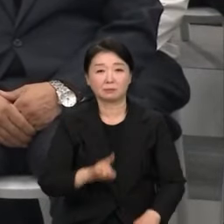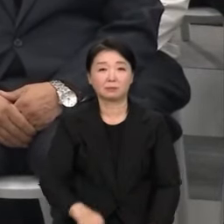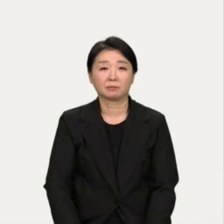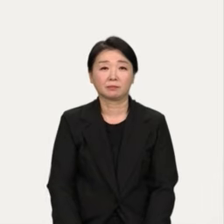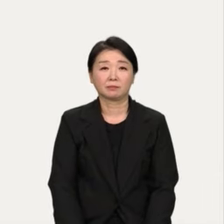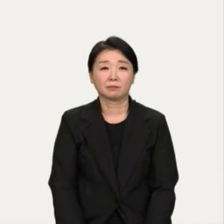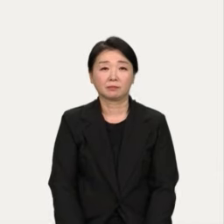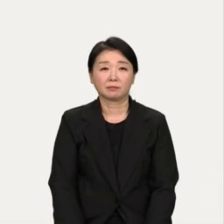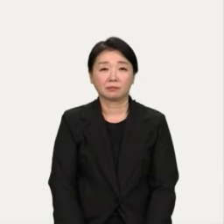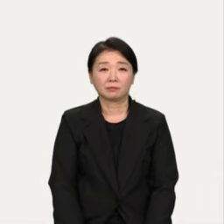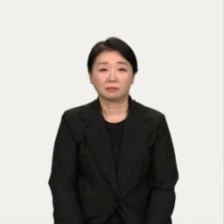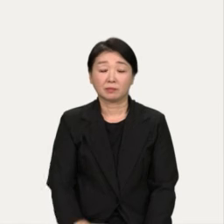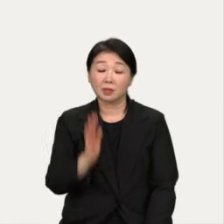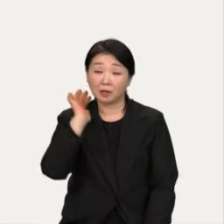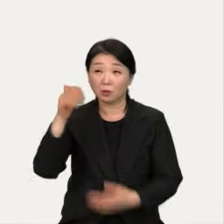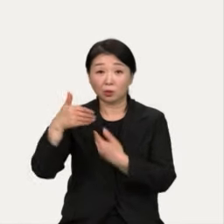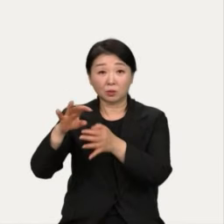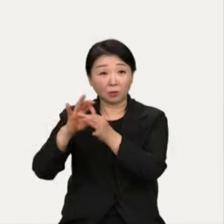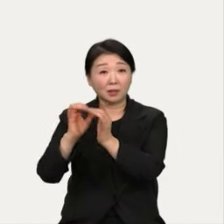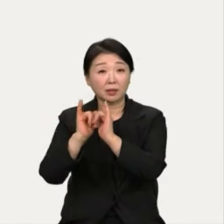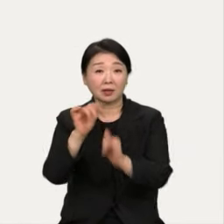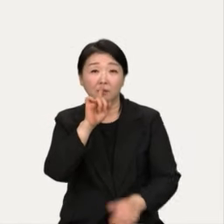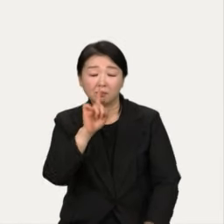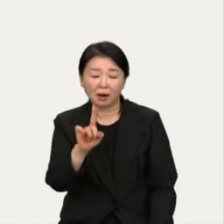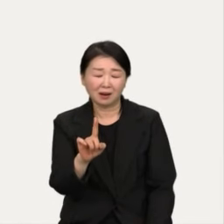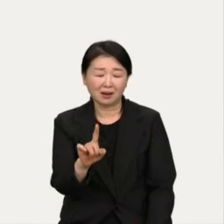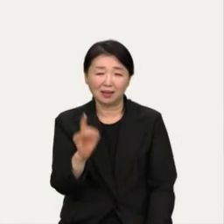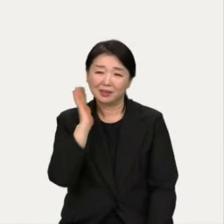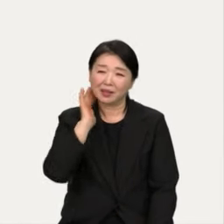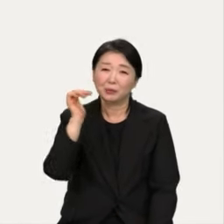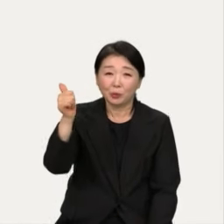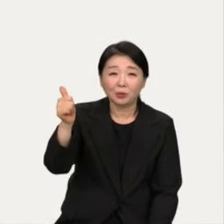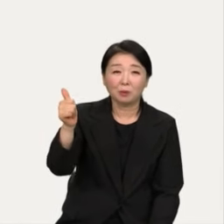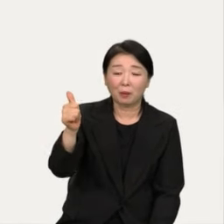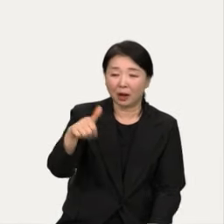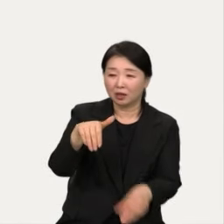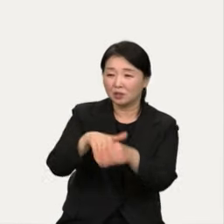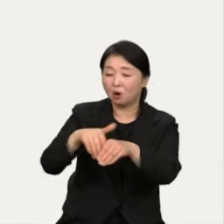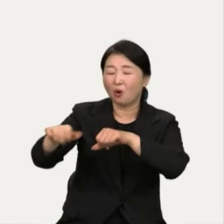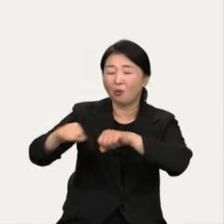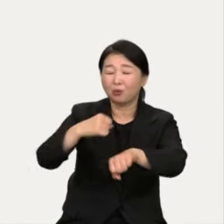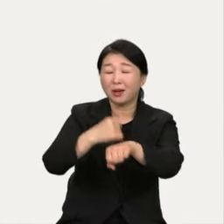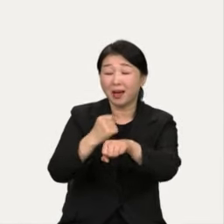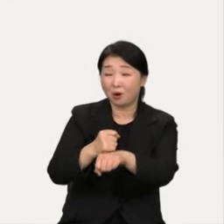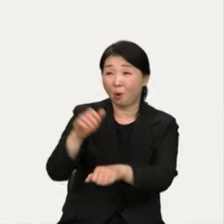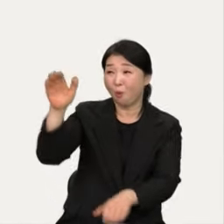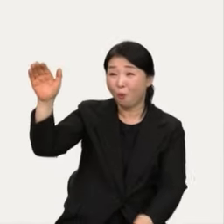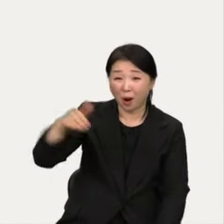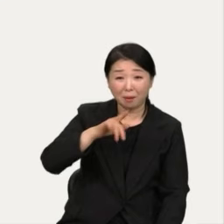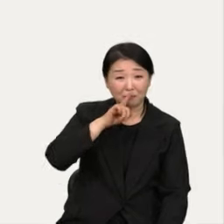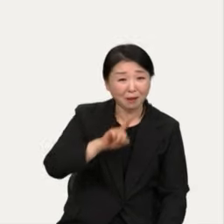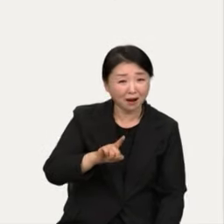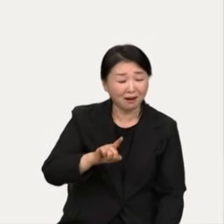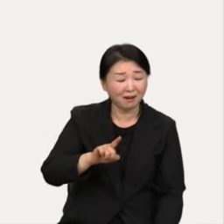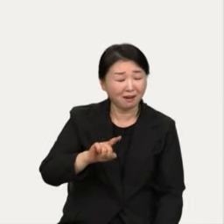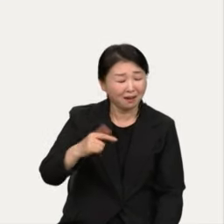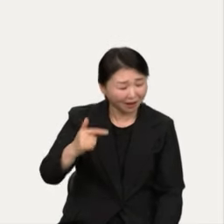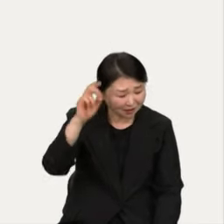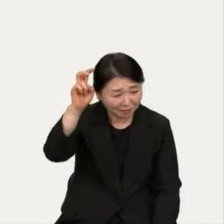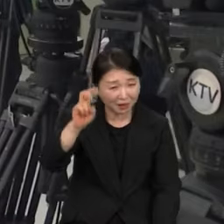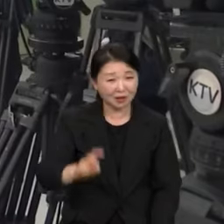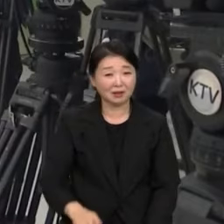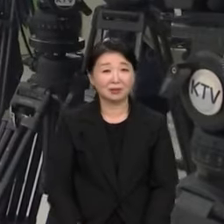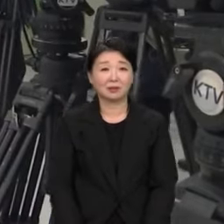반박했습니다. 대통령실 관계자는 설마 대통령에게 선거운동 하러 오라고 하는 건 아니지 않겠냐고